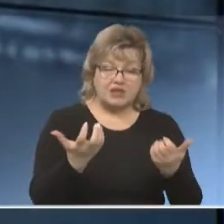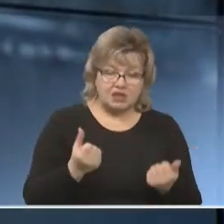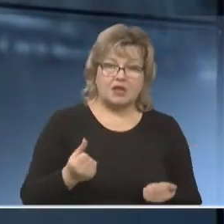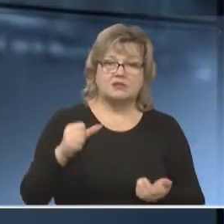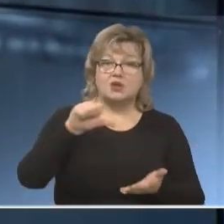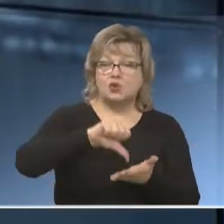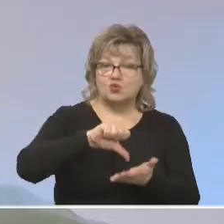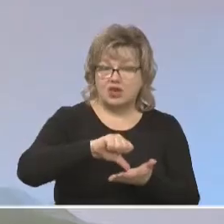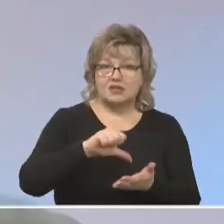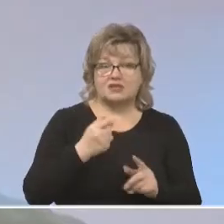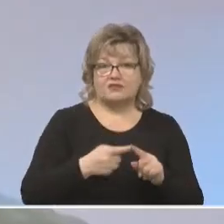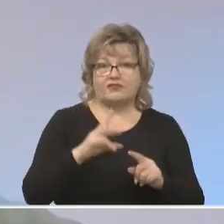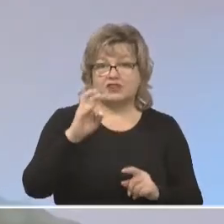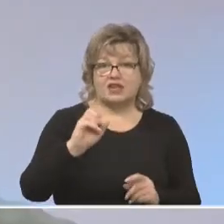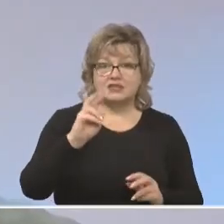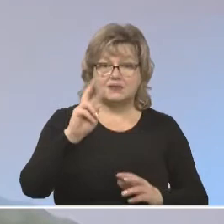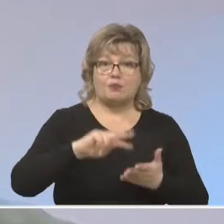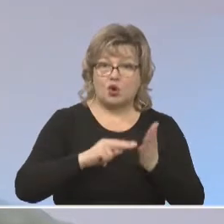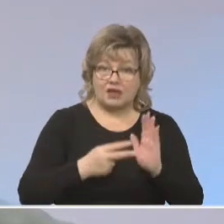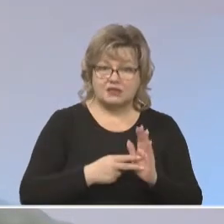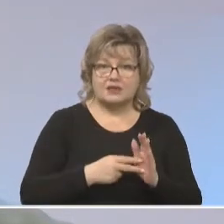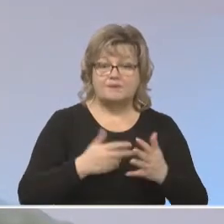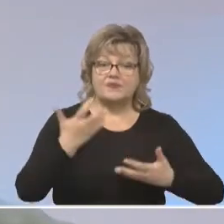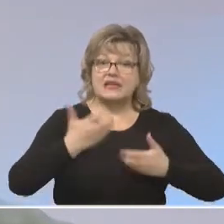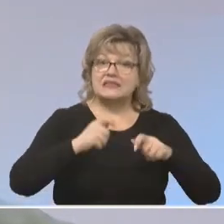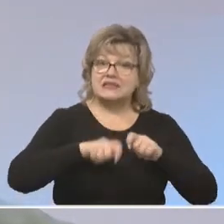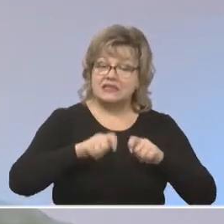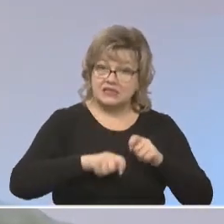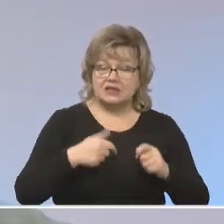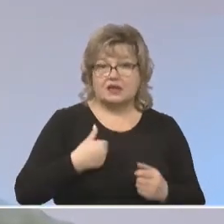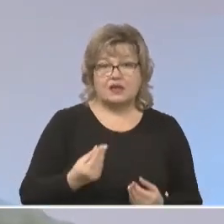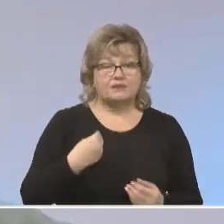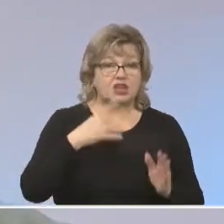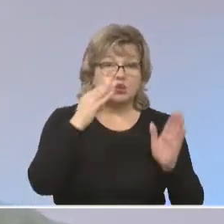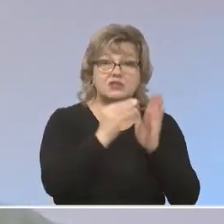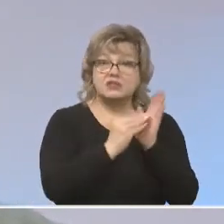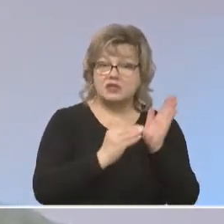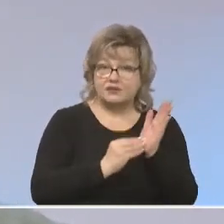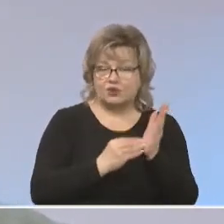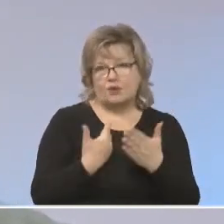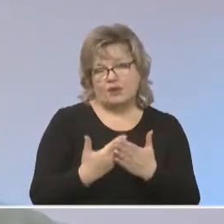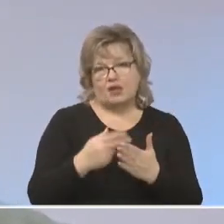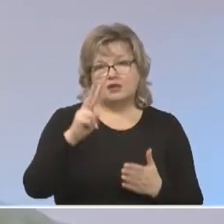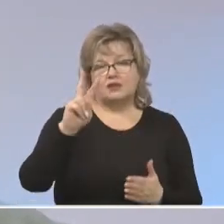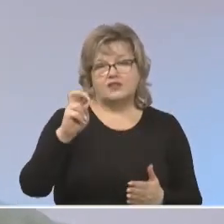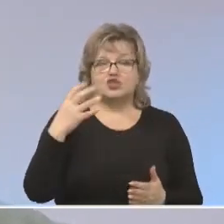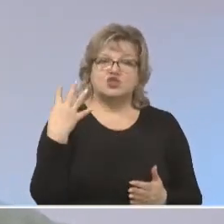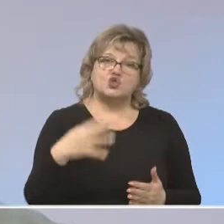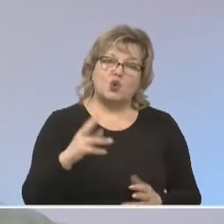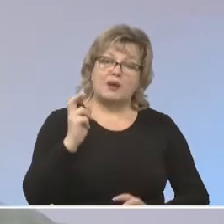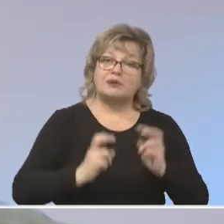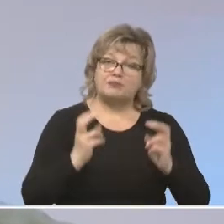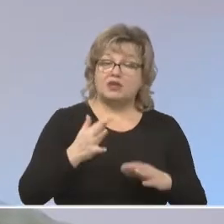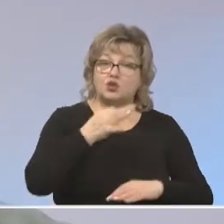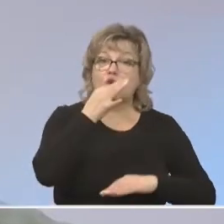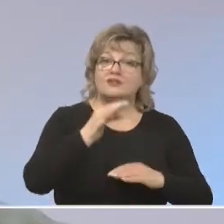нацпроекте? Статистика нам дает цифру порядка 240 предприятий, которые отвечают данным